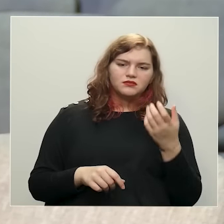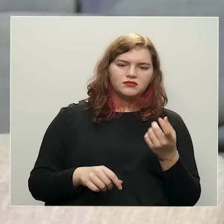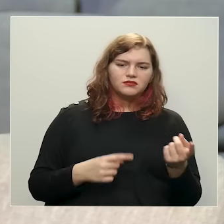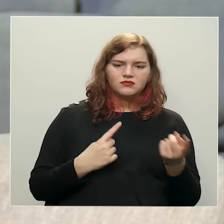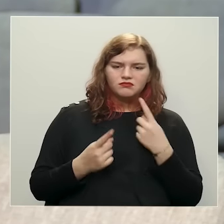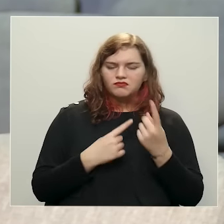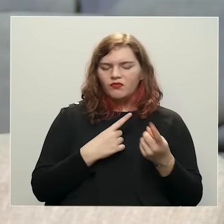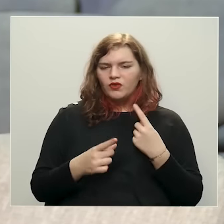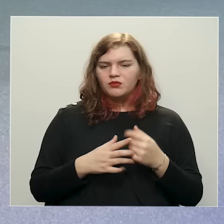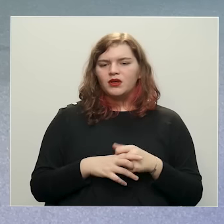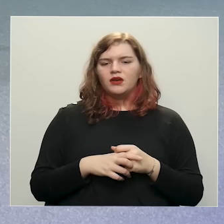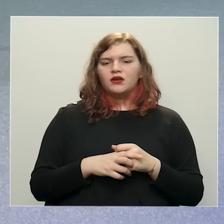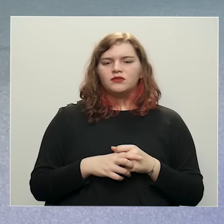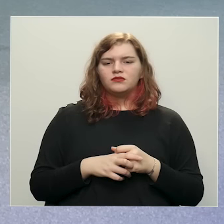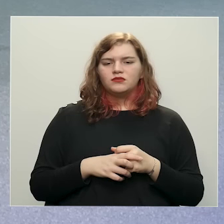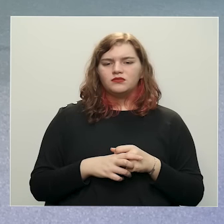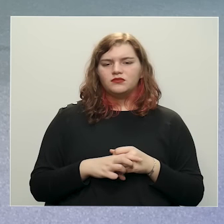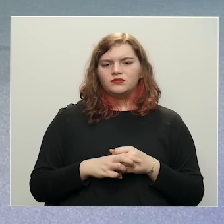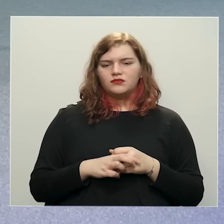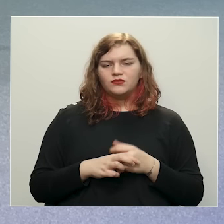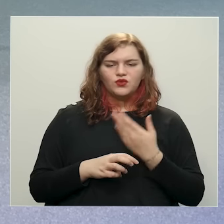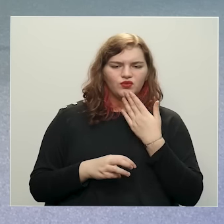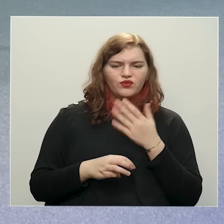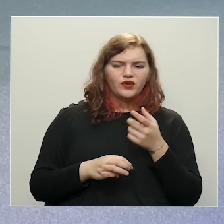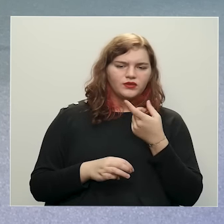intersecțiile drumurilor noastre, nu vreau să mai